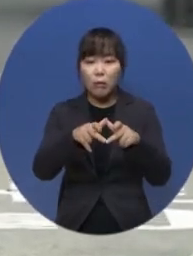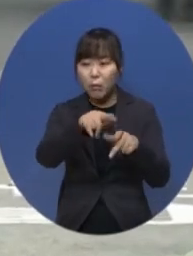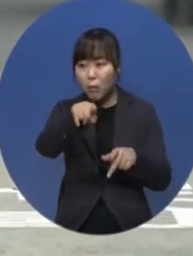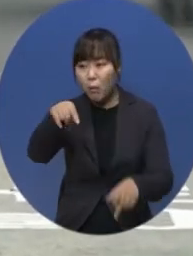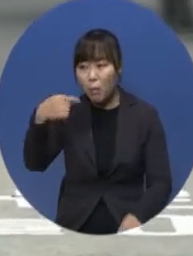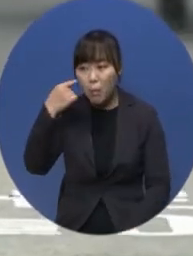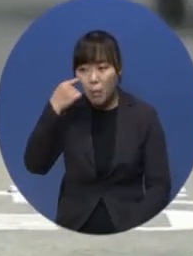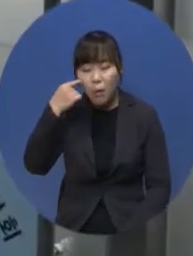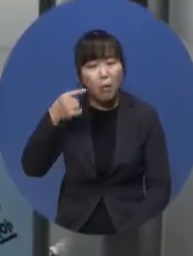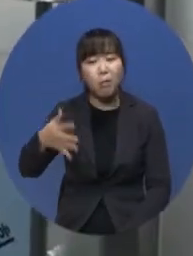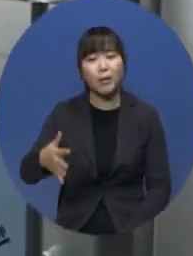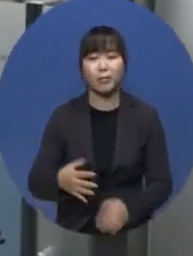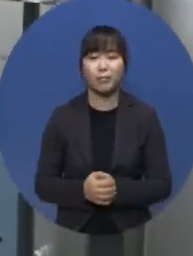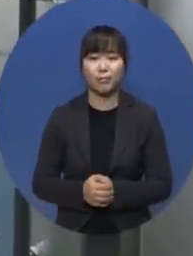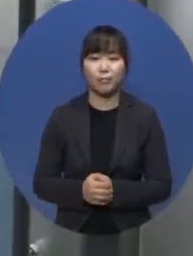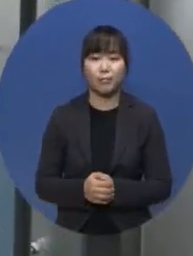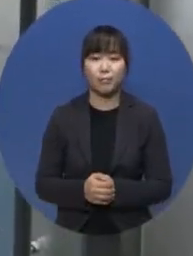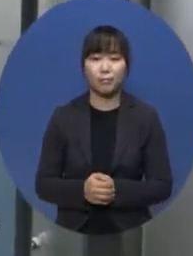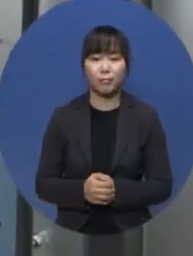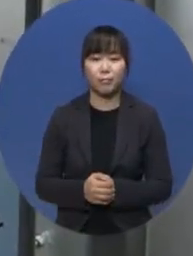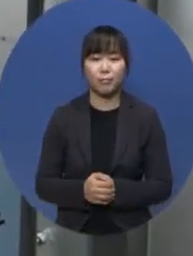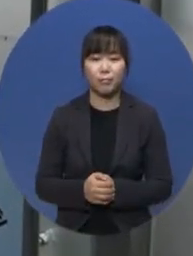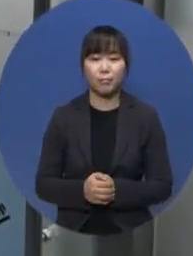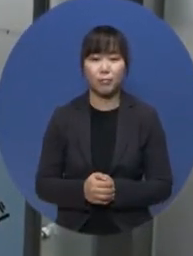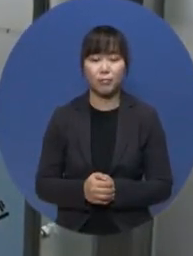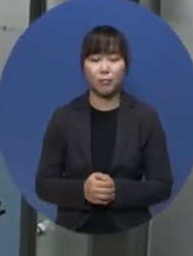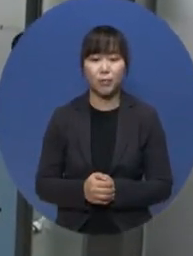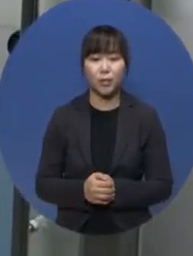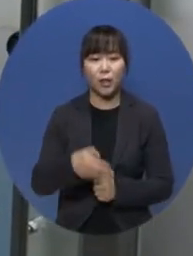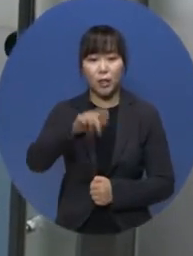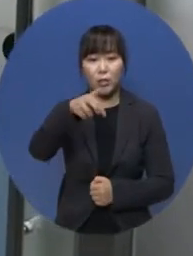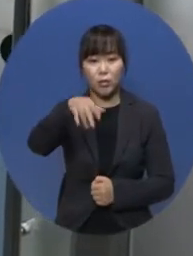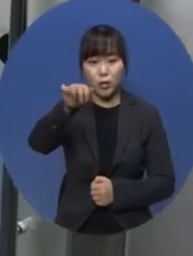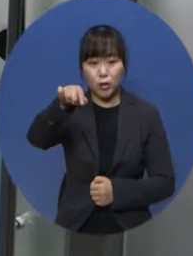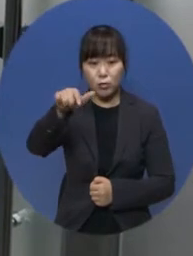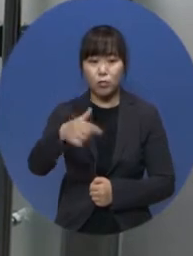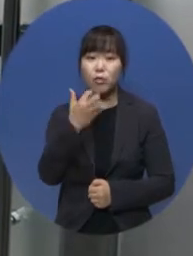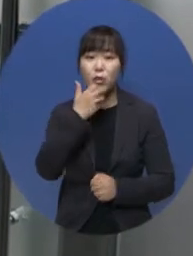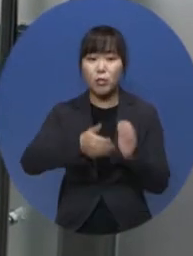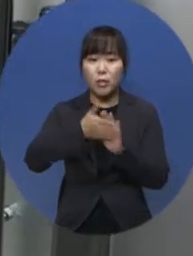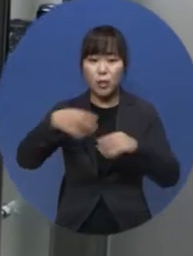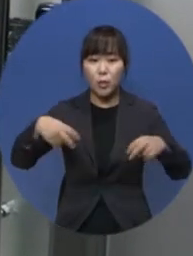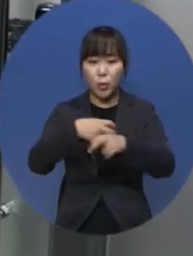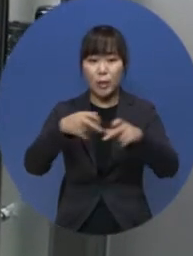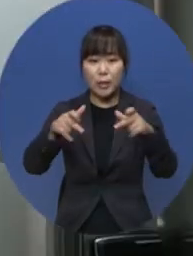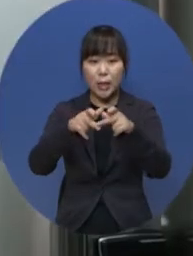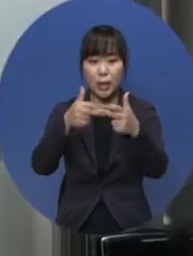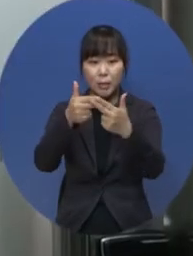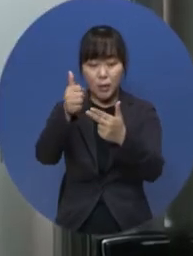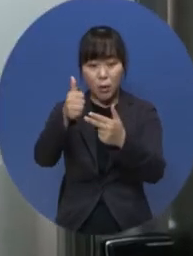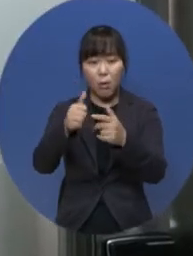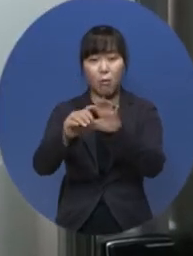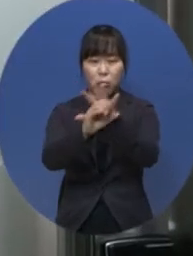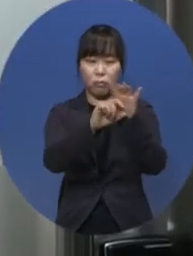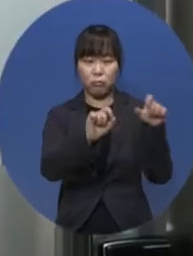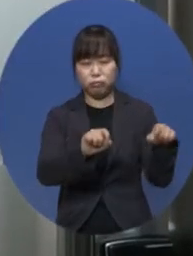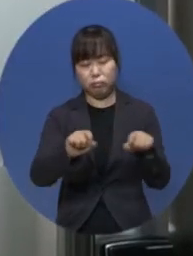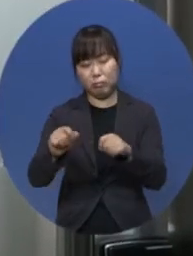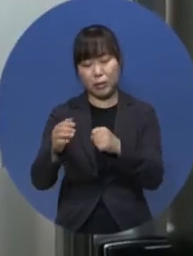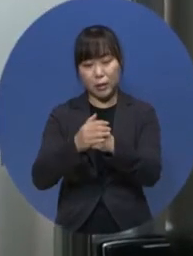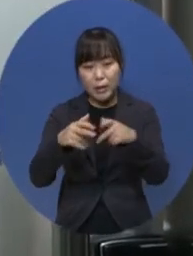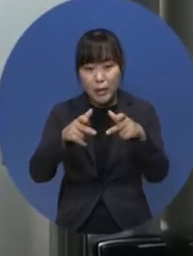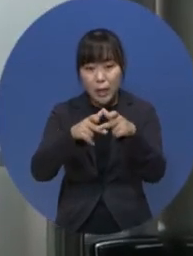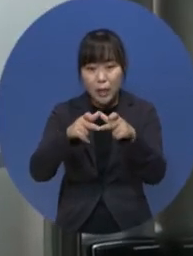수가 없습니다. 전치국 서울시 교통장애인협회장은 코로나 사태가 장기화로